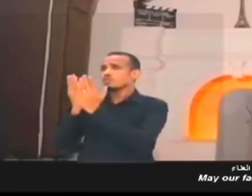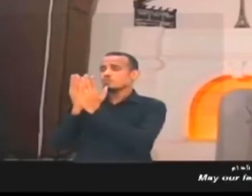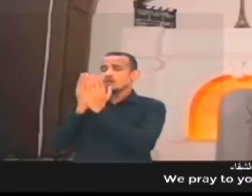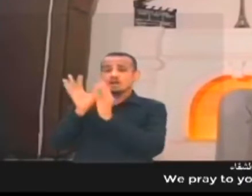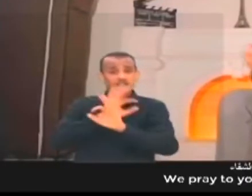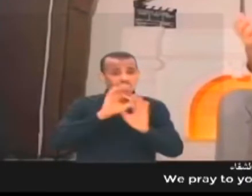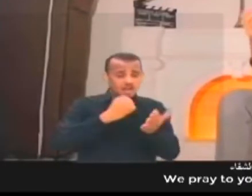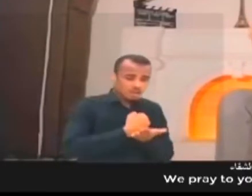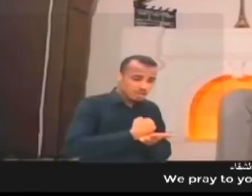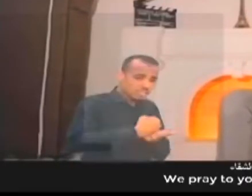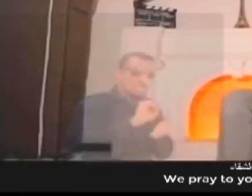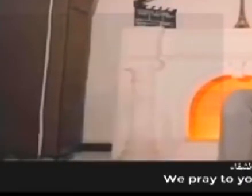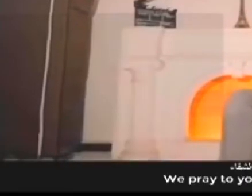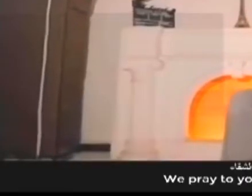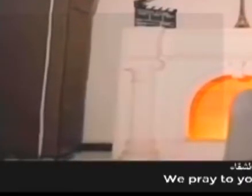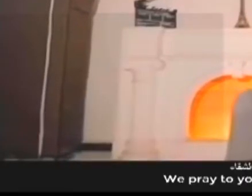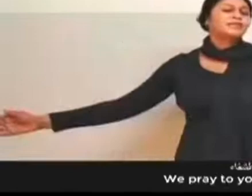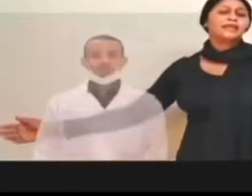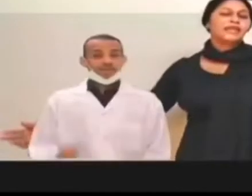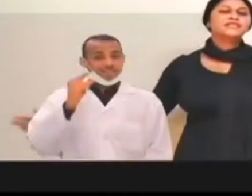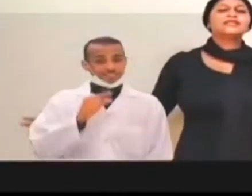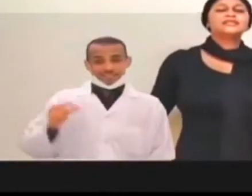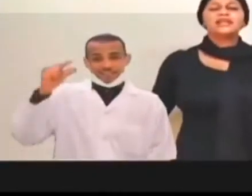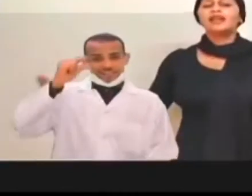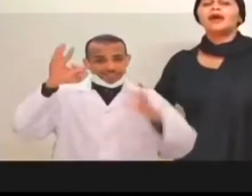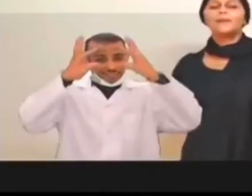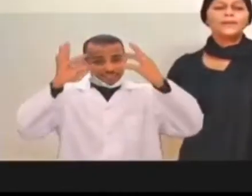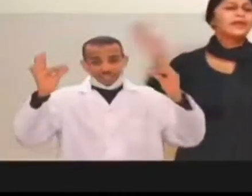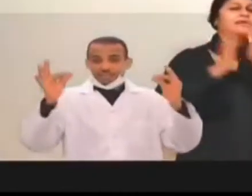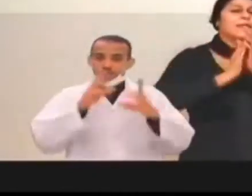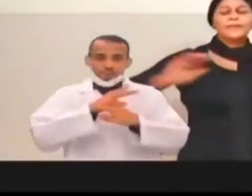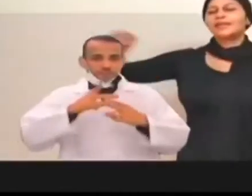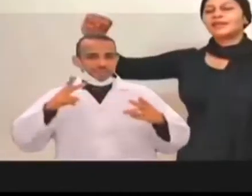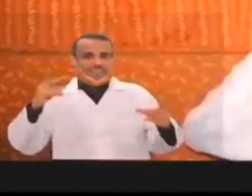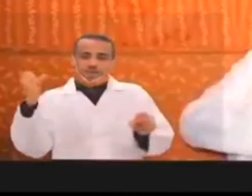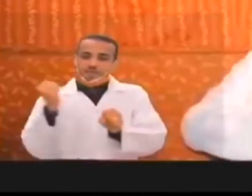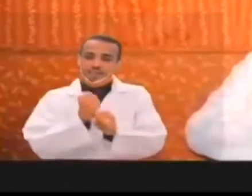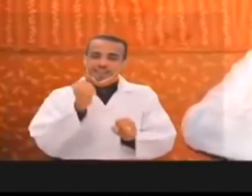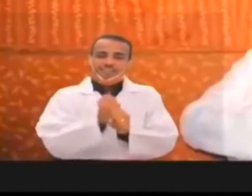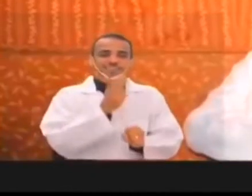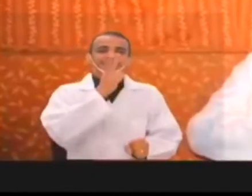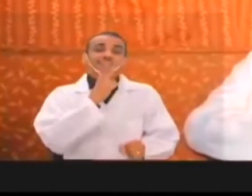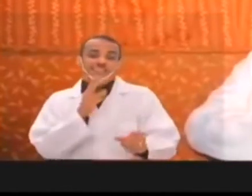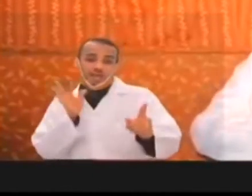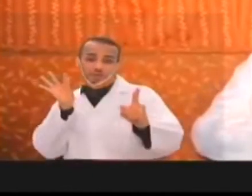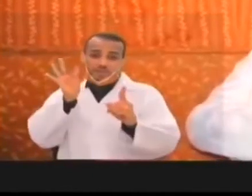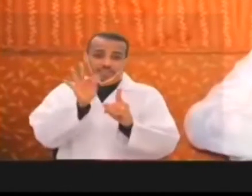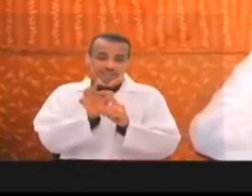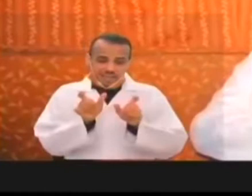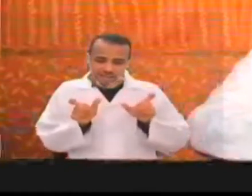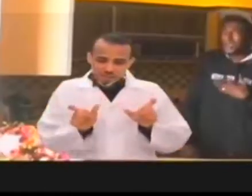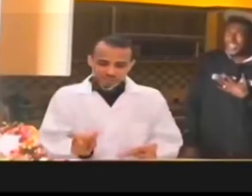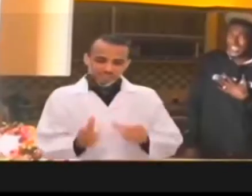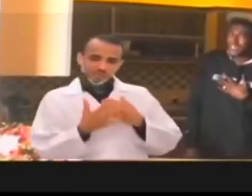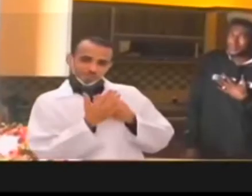ندعو تمحيه الشقاء. ليش تشرب أبيض في ماضي شمح مينا